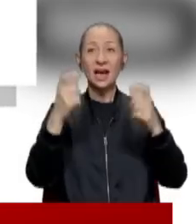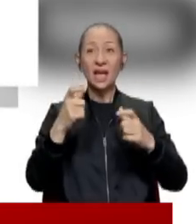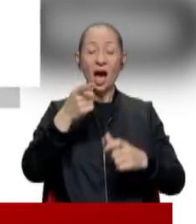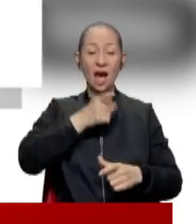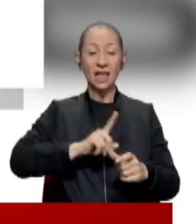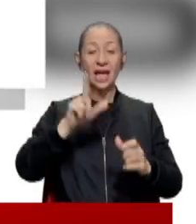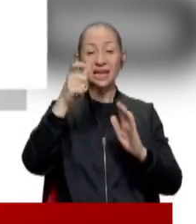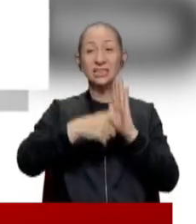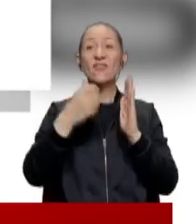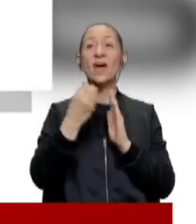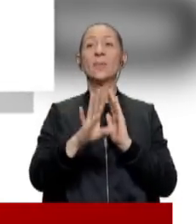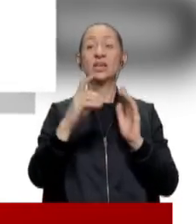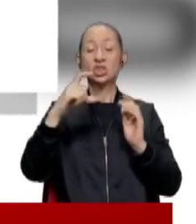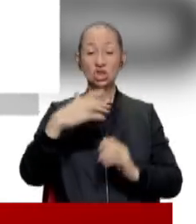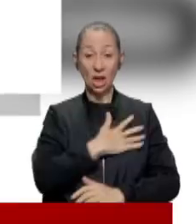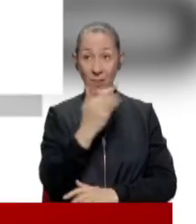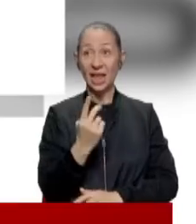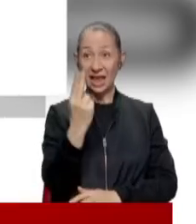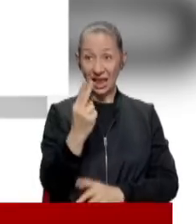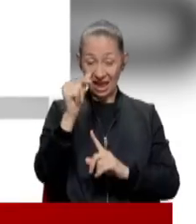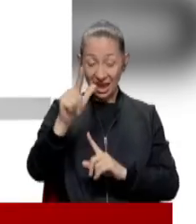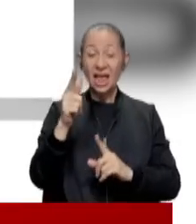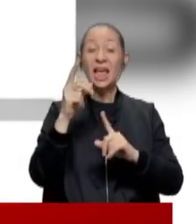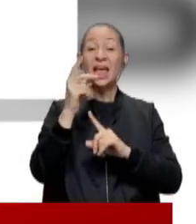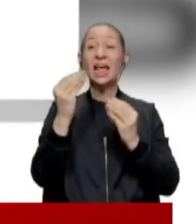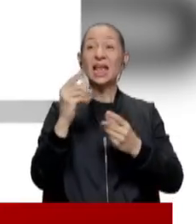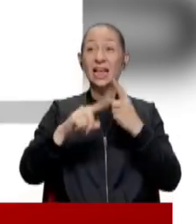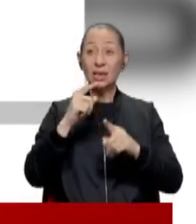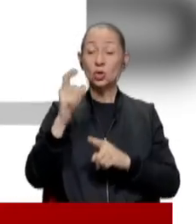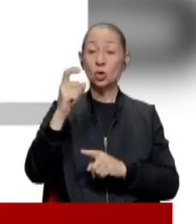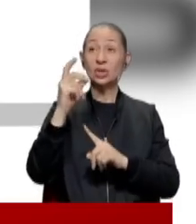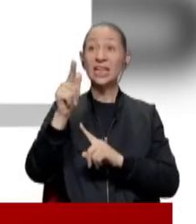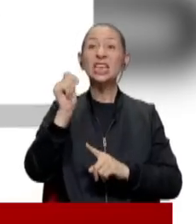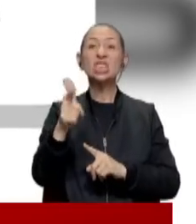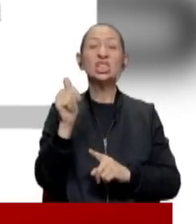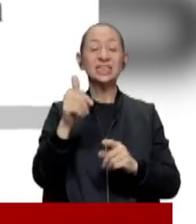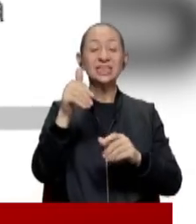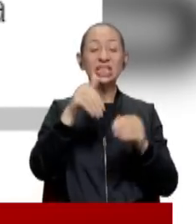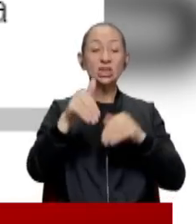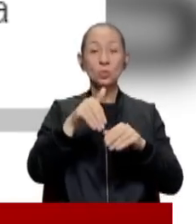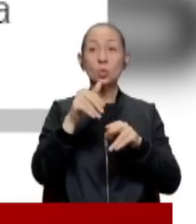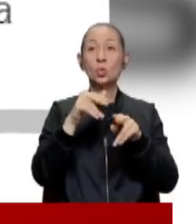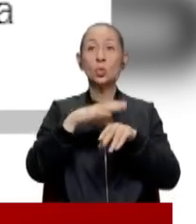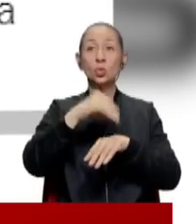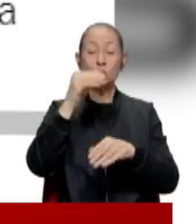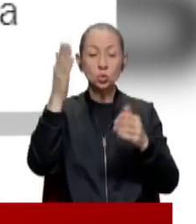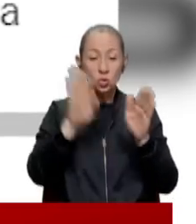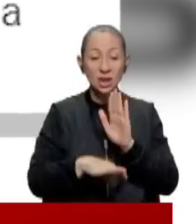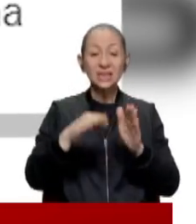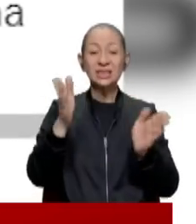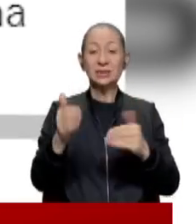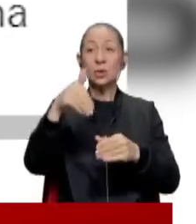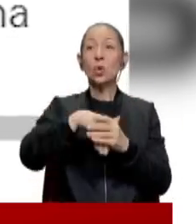aday listesi vermeyerek CHP'ye değil de iyi Parti 9 Dildeki tüm ilçe seçim kurulu üyelerinin düşeceğini sandık